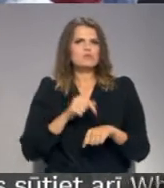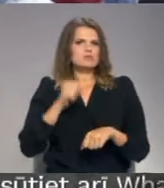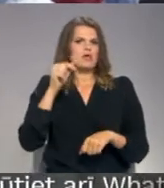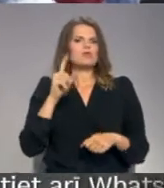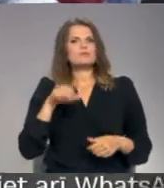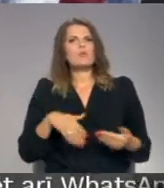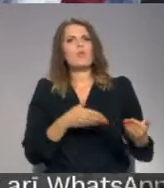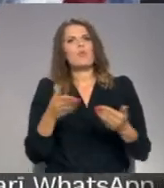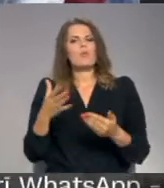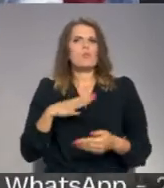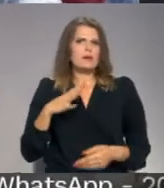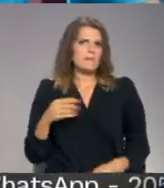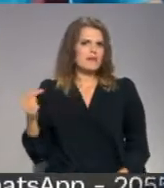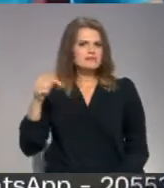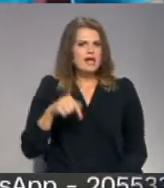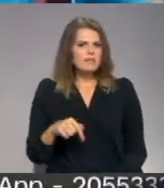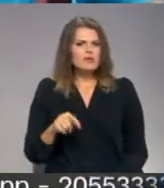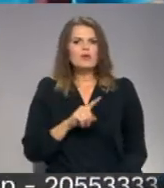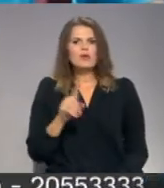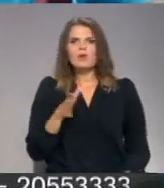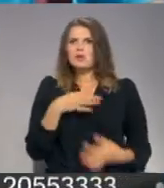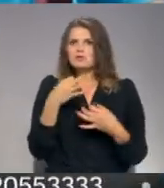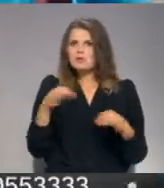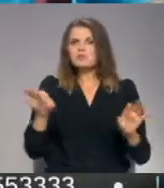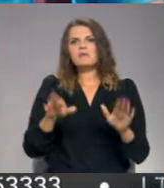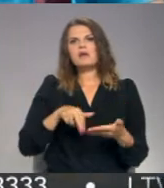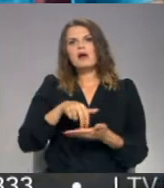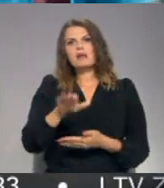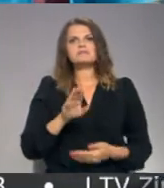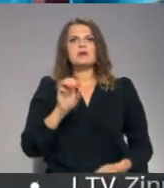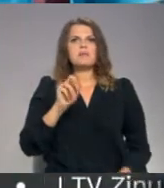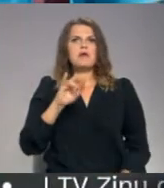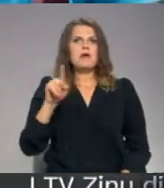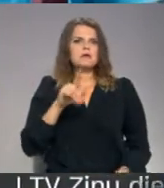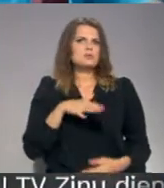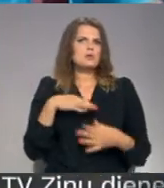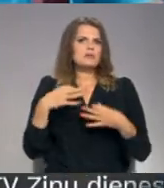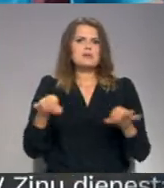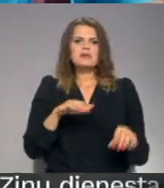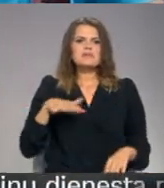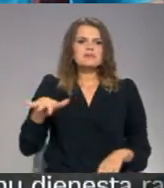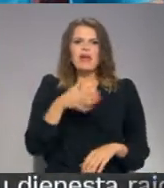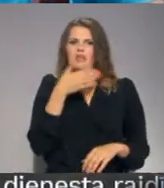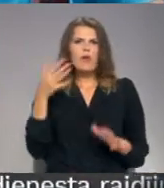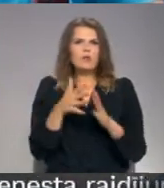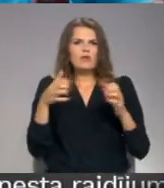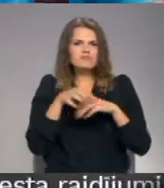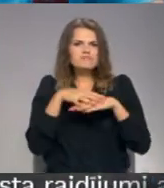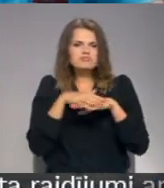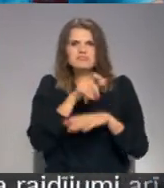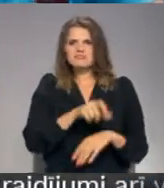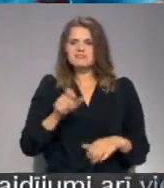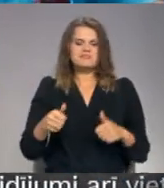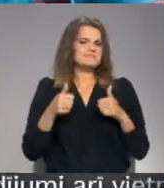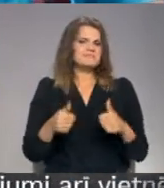pēc kurām šeit ieradušies. Ir ļoti brīvi, var aiziet pie Marijas, ir ļoti brīvs laukums. Nav drūzmēšanās, ir ļoti patīkami,